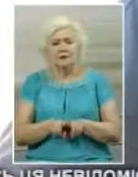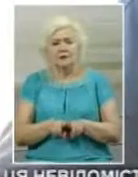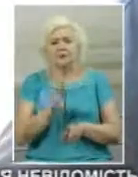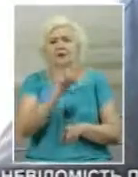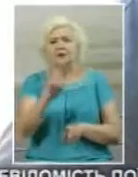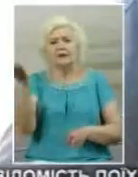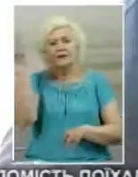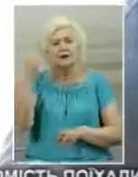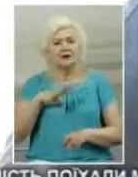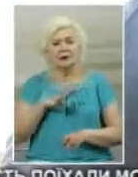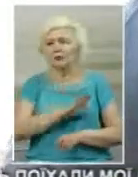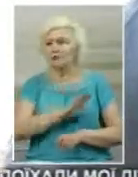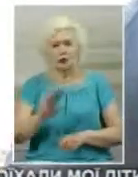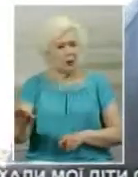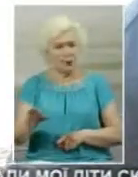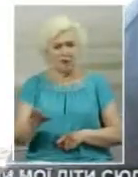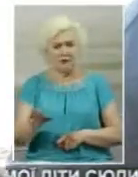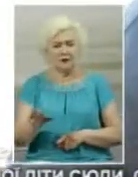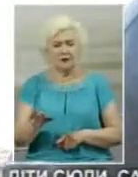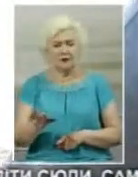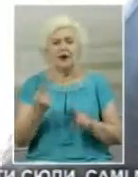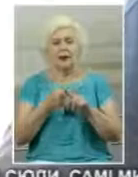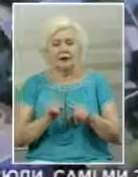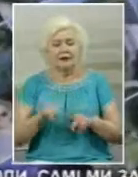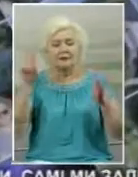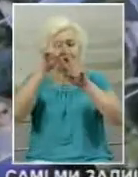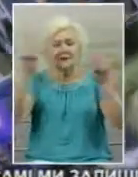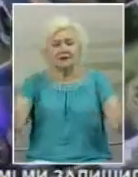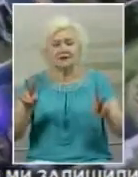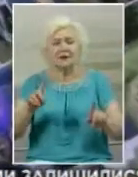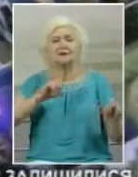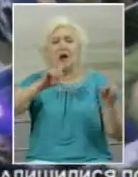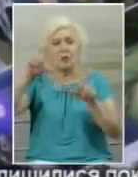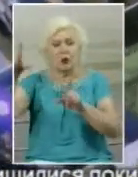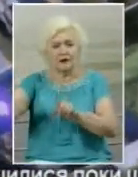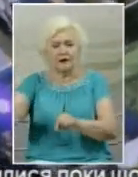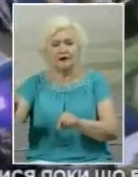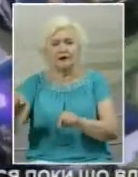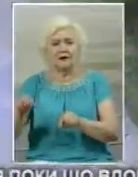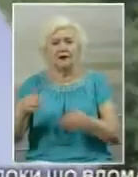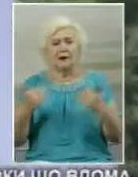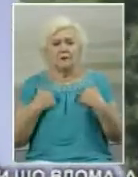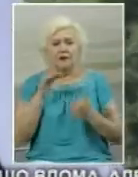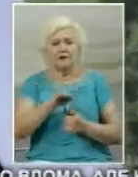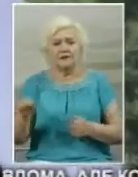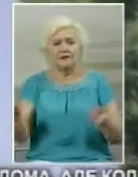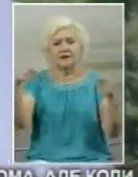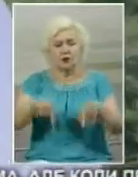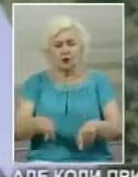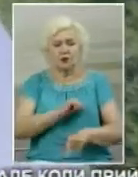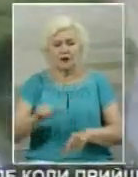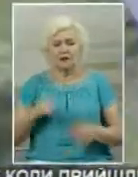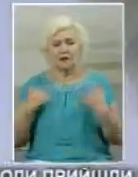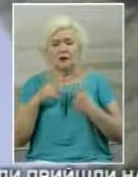как раньше было, не будет. И вот это неизвестность. Поехали мои дети сюда. Сами мы